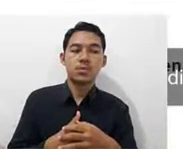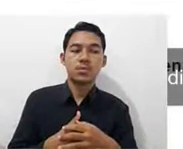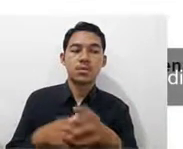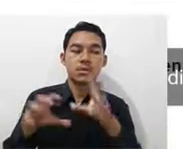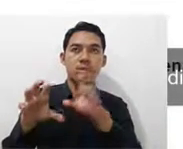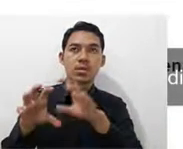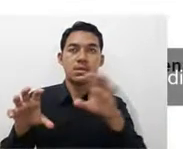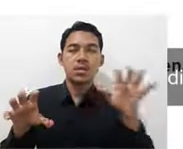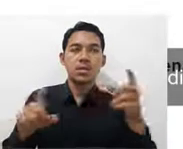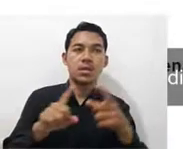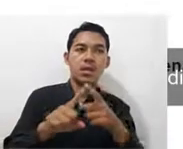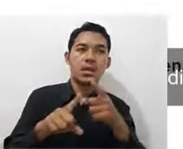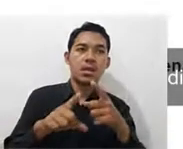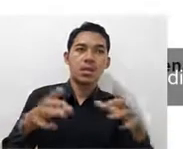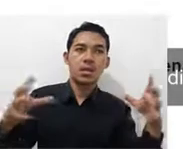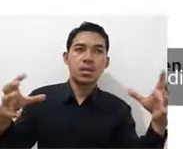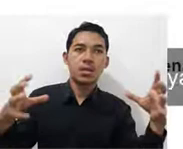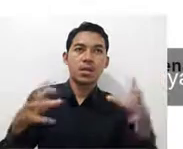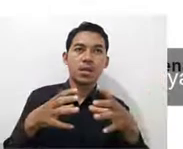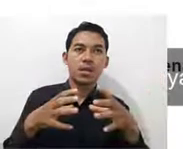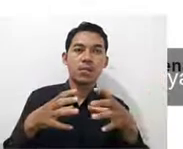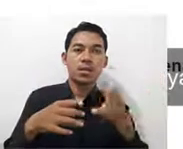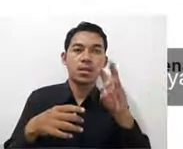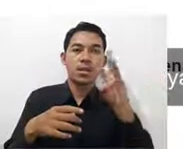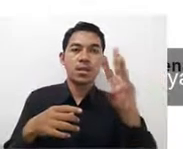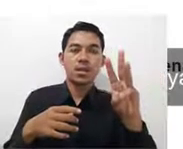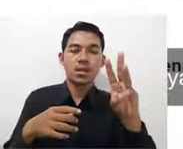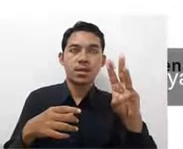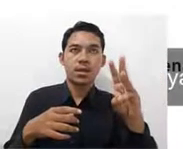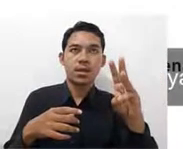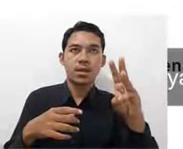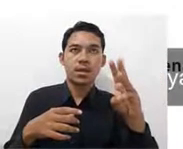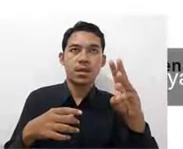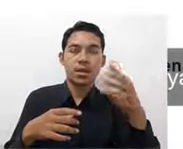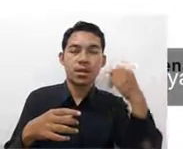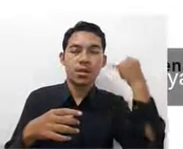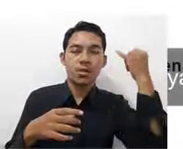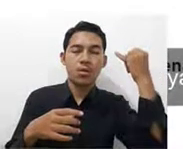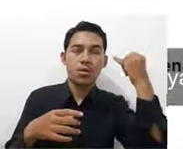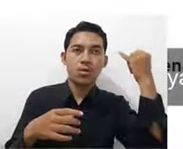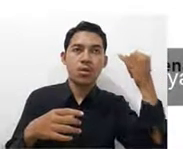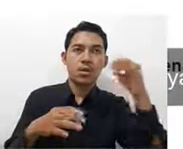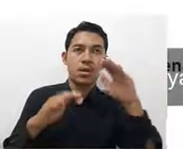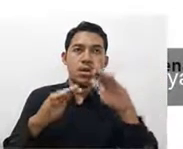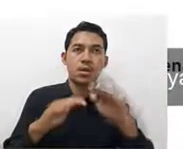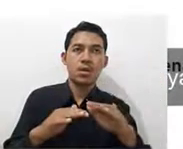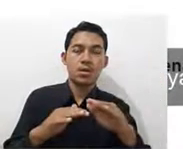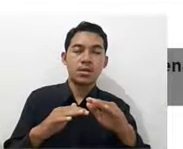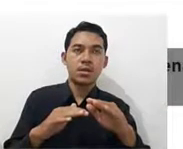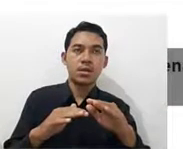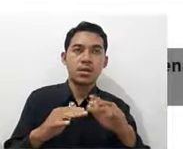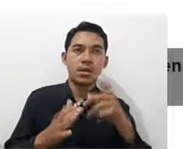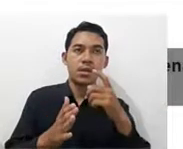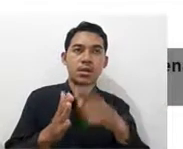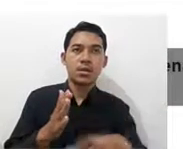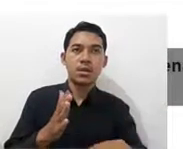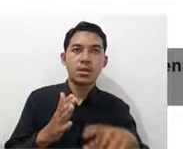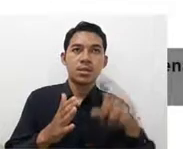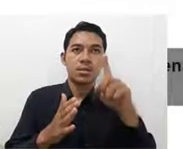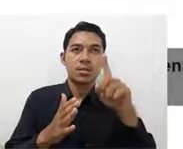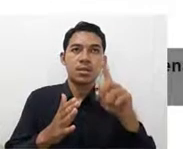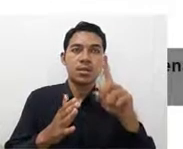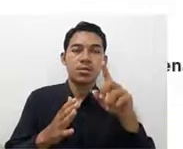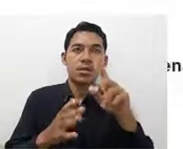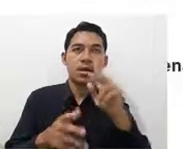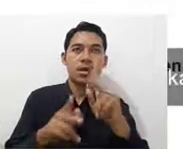terdiri dari gabungan 3 gerbang logika dasar, yaitu AND, OR, dan NOT. Nah output akan bernilai 1 jika kedua